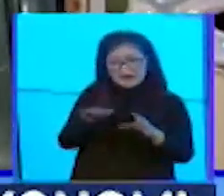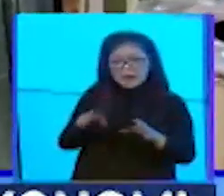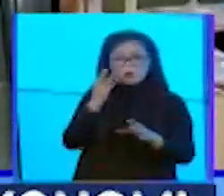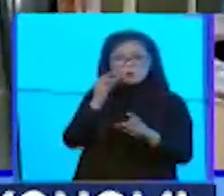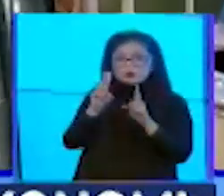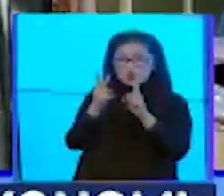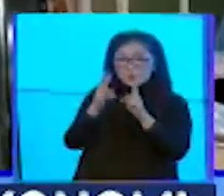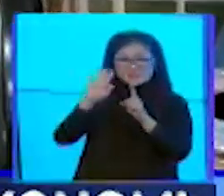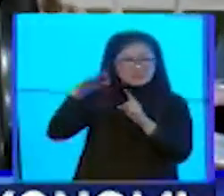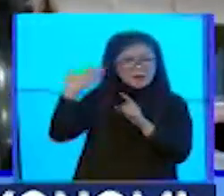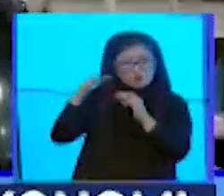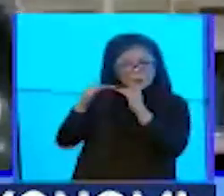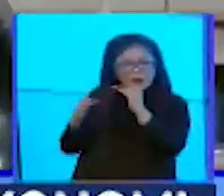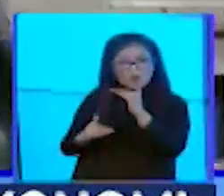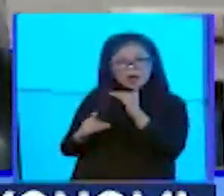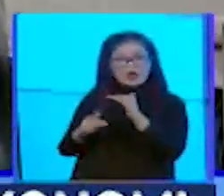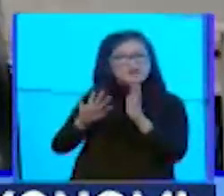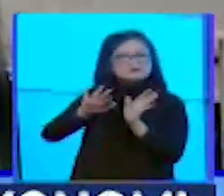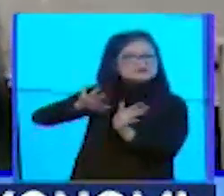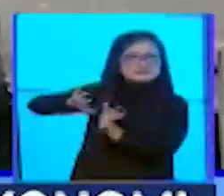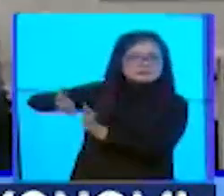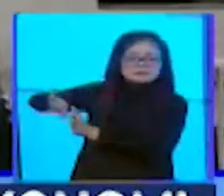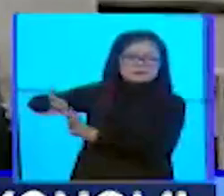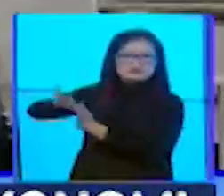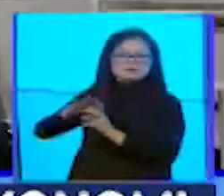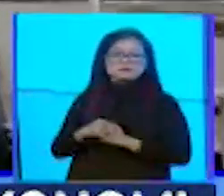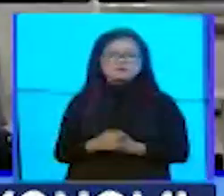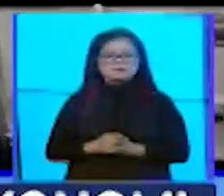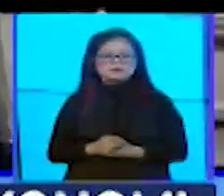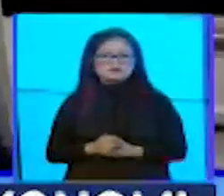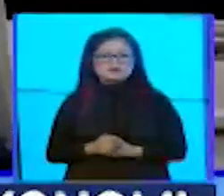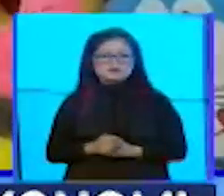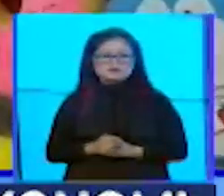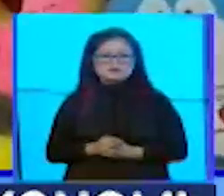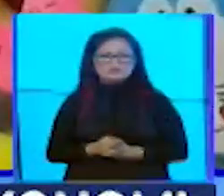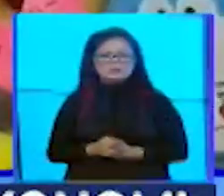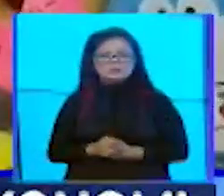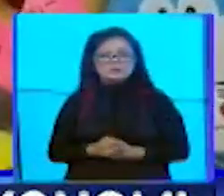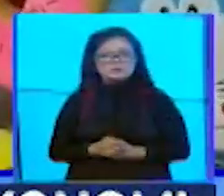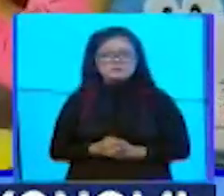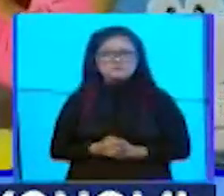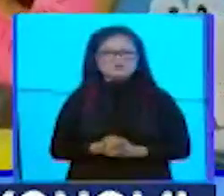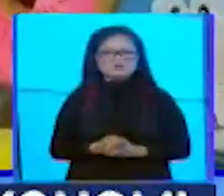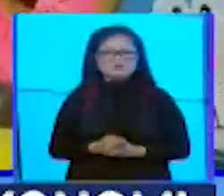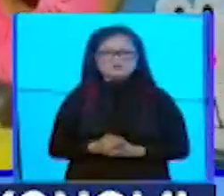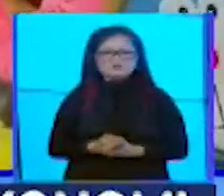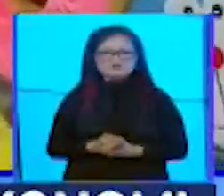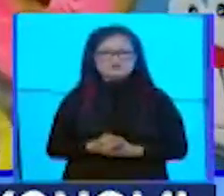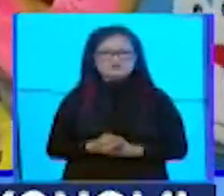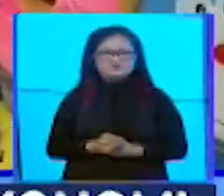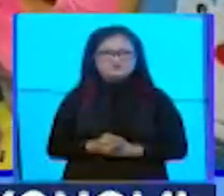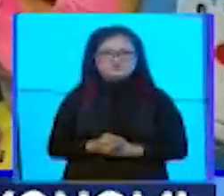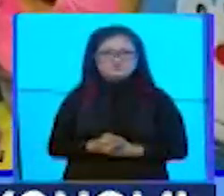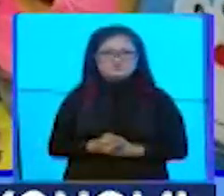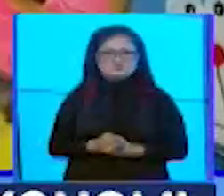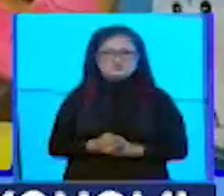tempat-tempat fasilitas yang tidak memiliki protokol wajib vaksinasi. Jadi ini kan sebetulnya jauh lebih berbahaya